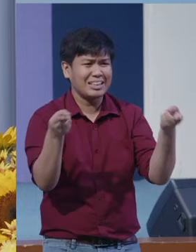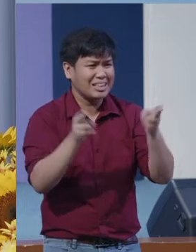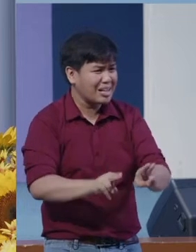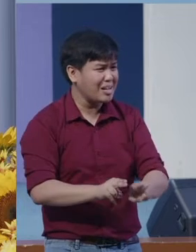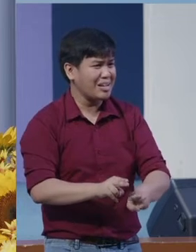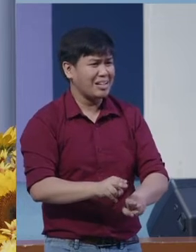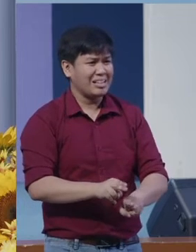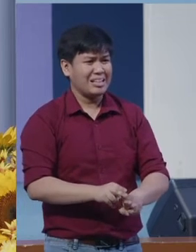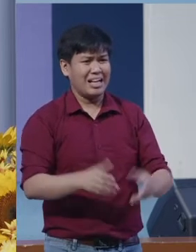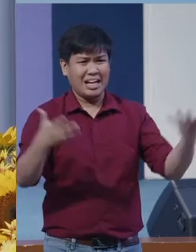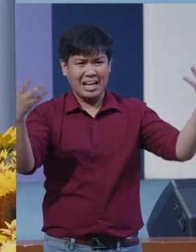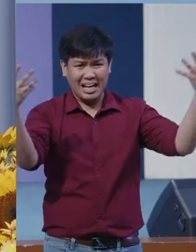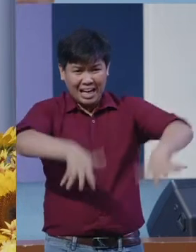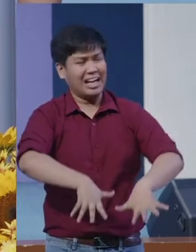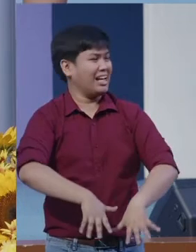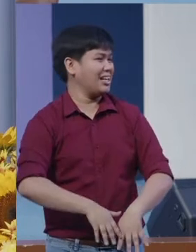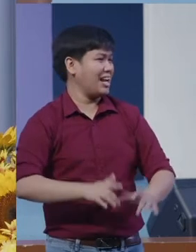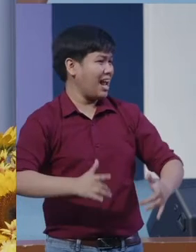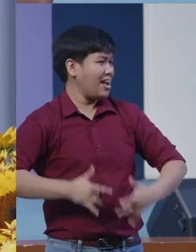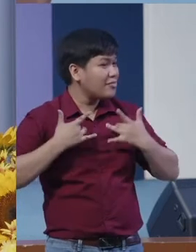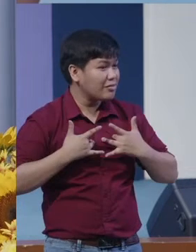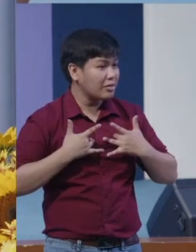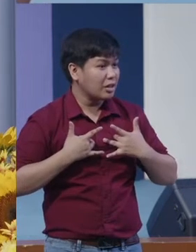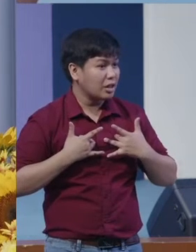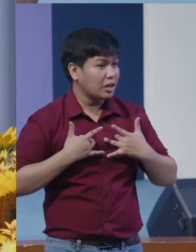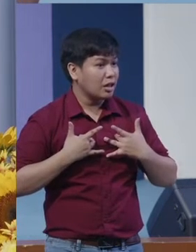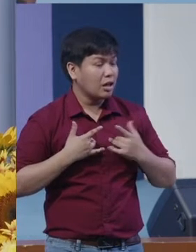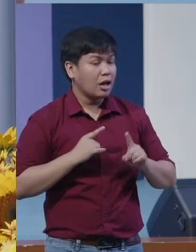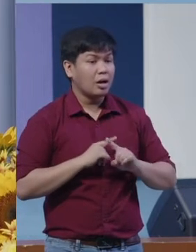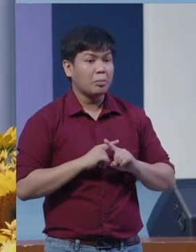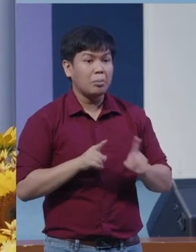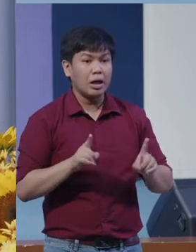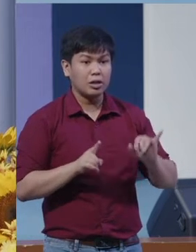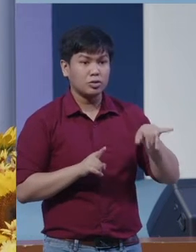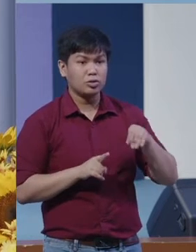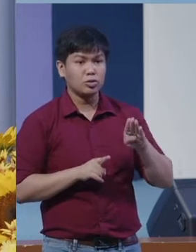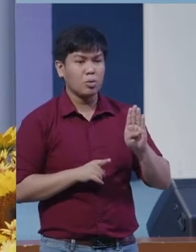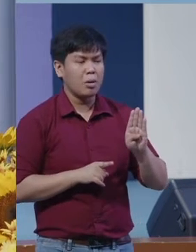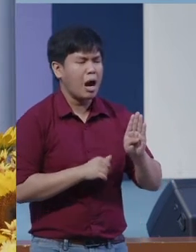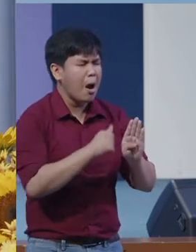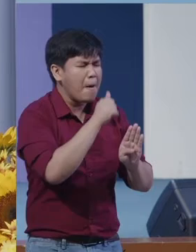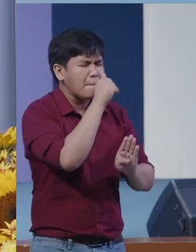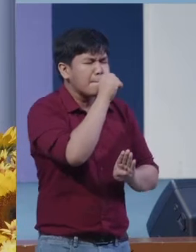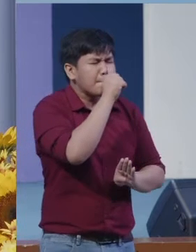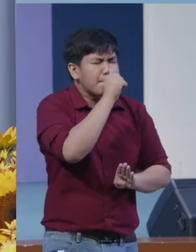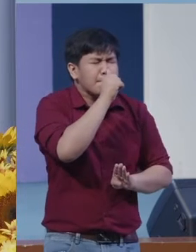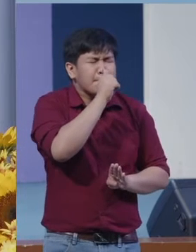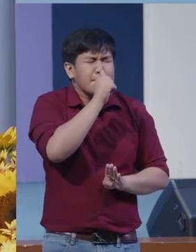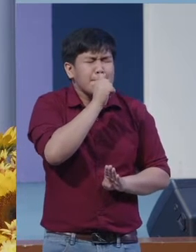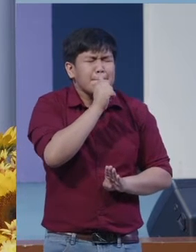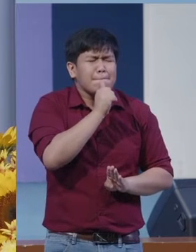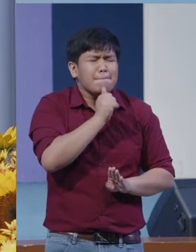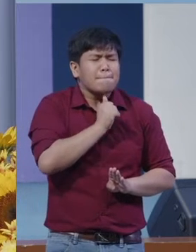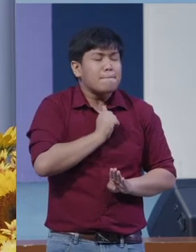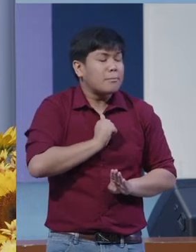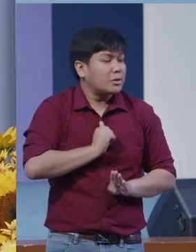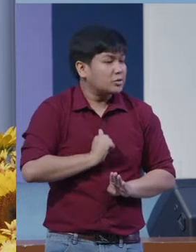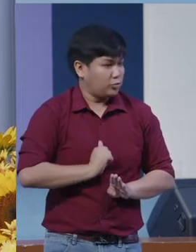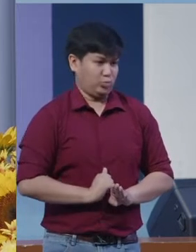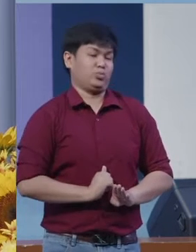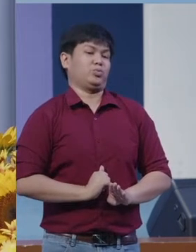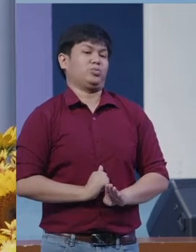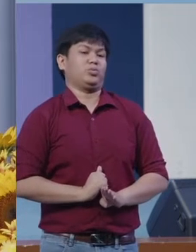ng boils, ng pigsa, mula sa tuktok ng kanyang ulo hanggang sa talampakan ng kanyang paa. At siya ay